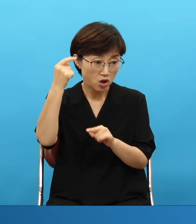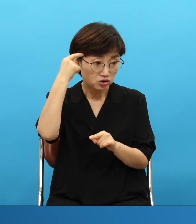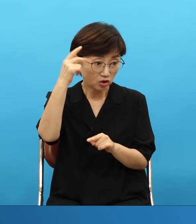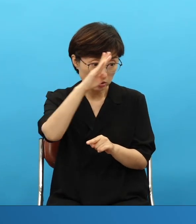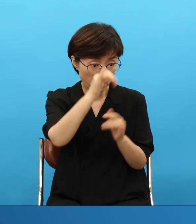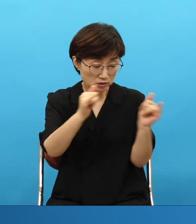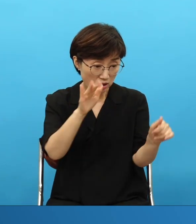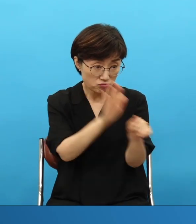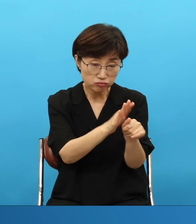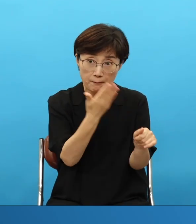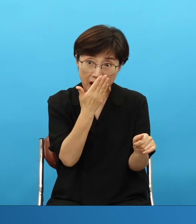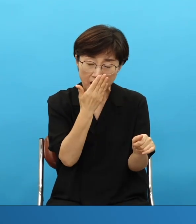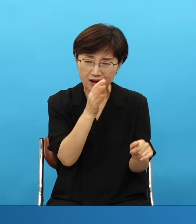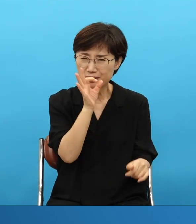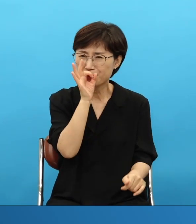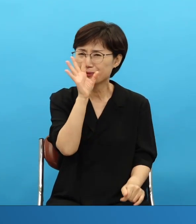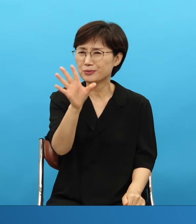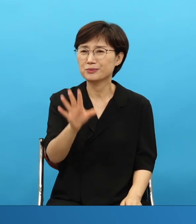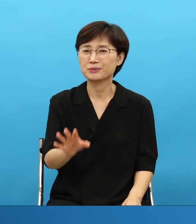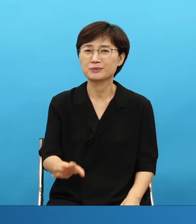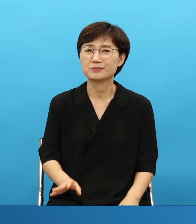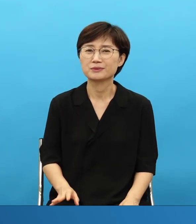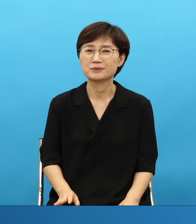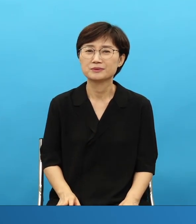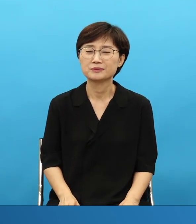고칩니다. heal a mental patient? They cannot.